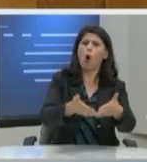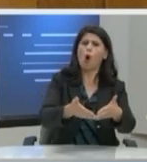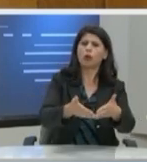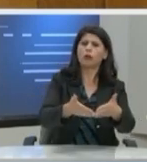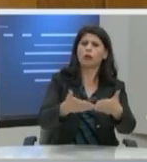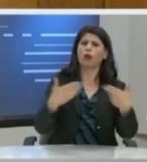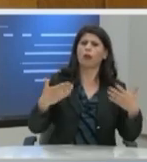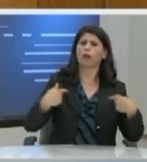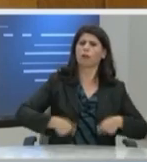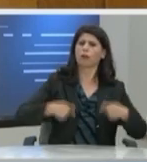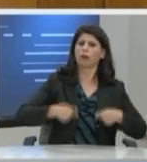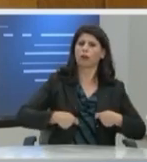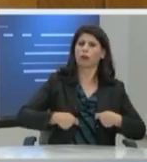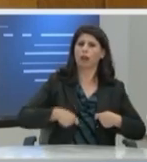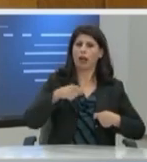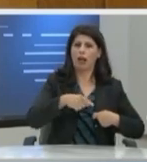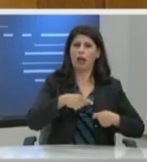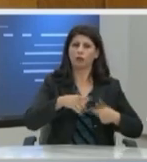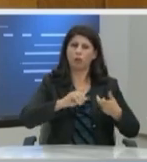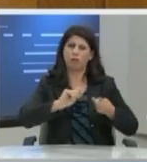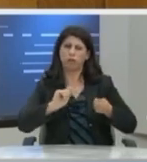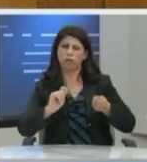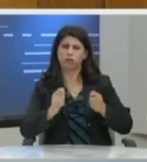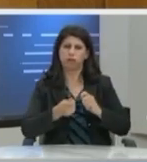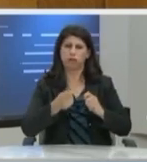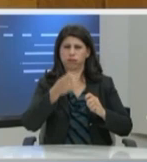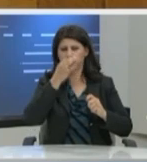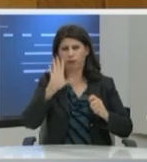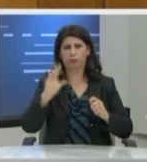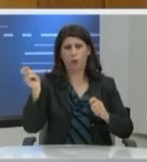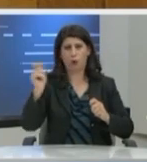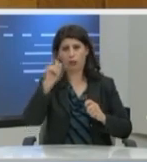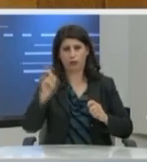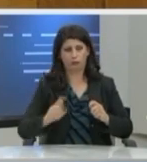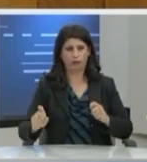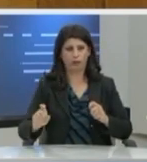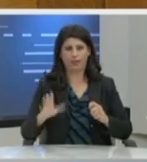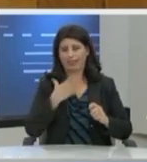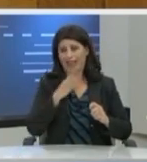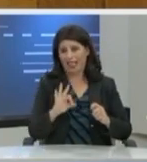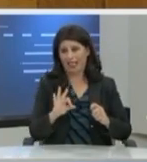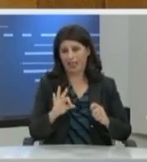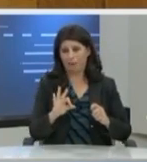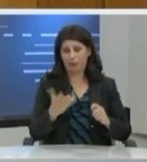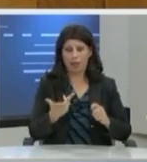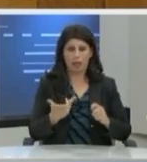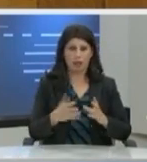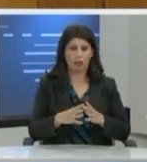απεδείχθη ότι ήταν εκμαυλισμός του πολιτικού βίου. Δηλαδή ότι